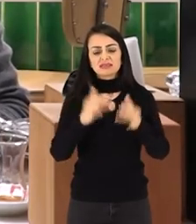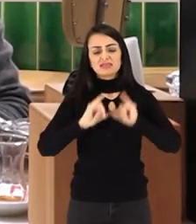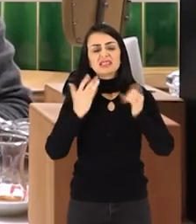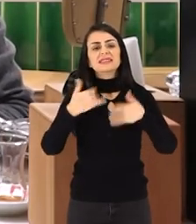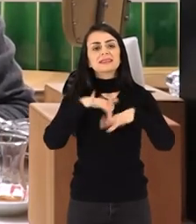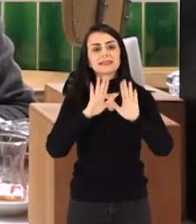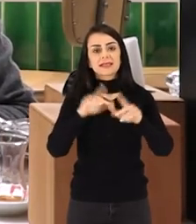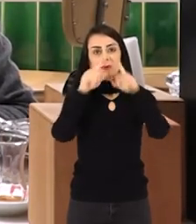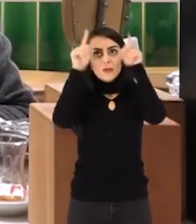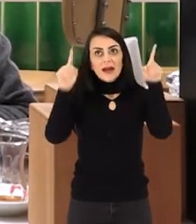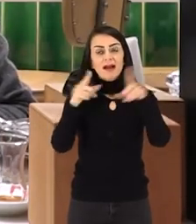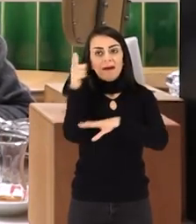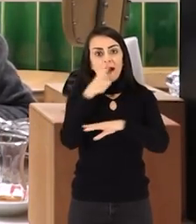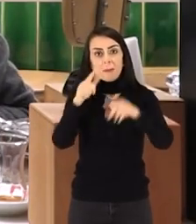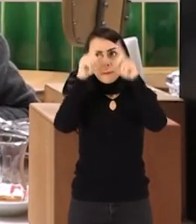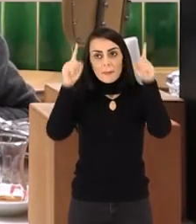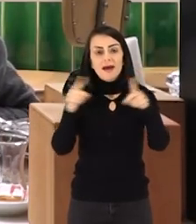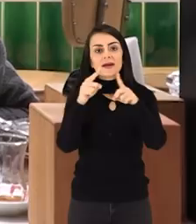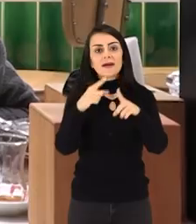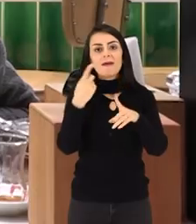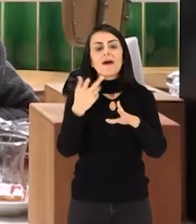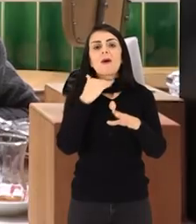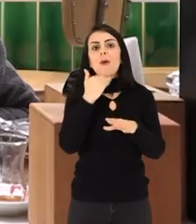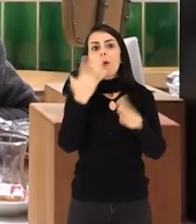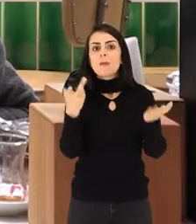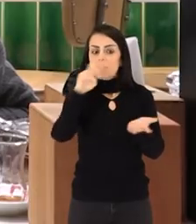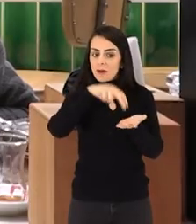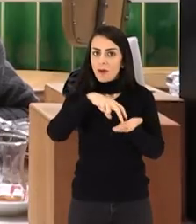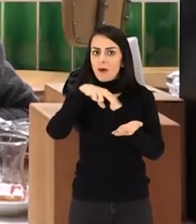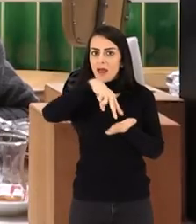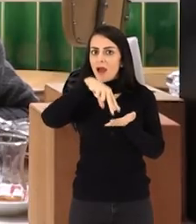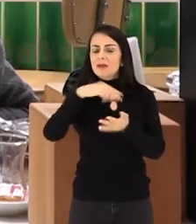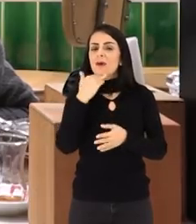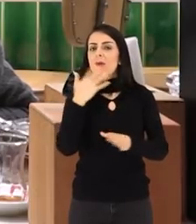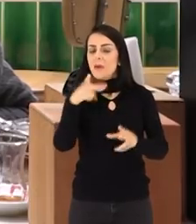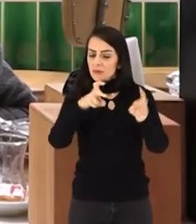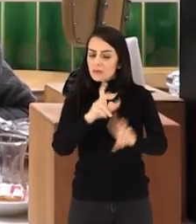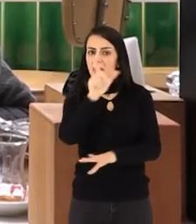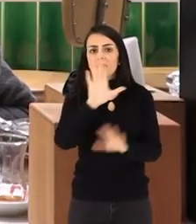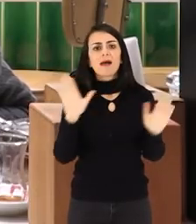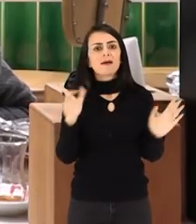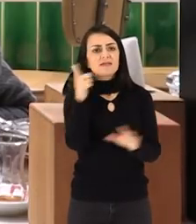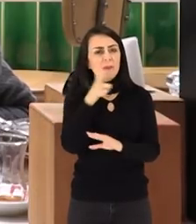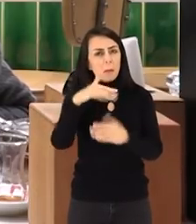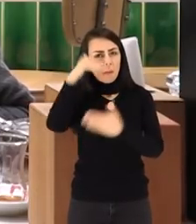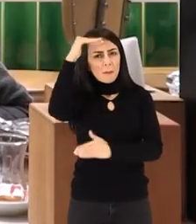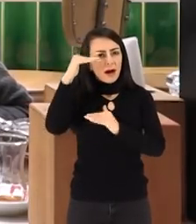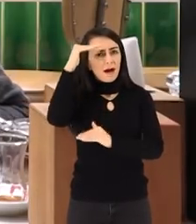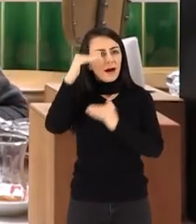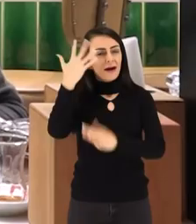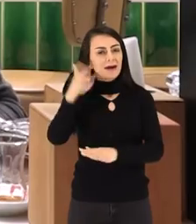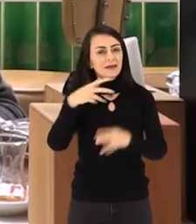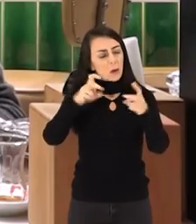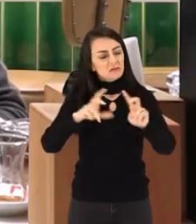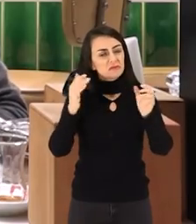rahatsızmış. Oturarak. Ebru çok uzunsun yalnız. O kadraja sığmıyor mu kalkınca? Tamam sığmam. Ben kalkarsam problem olmaz da sorun değil mi o? Ha?